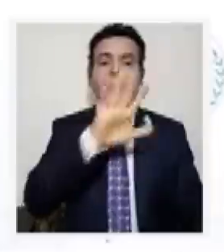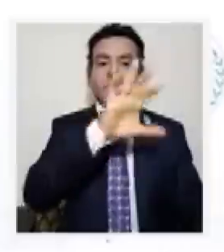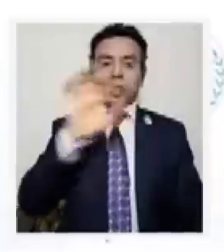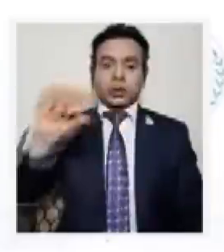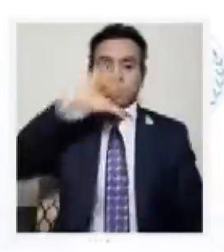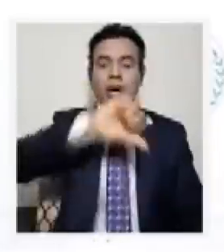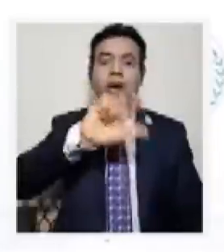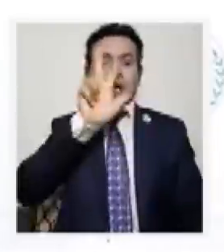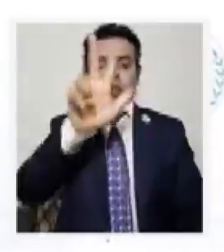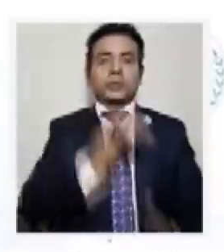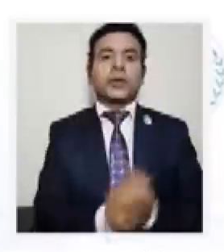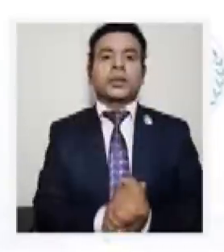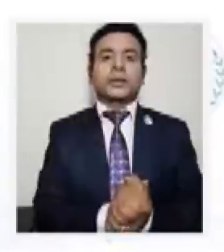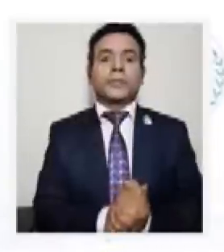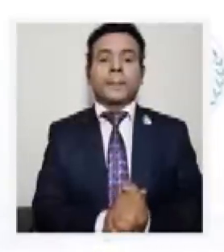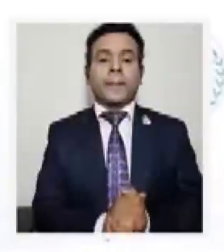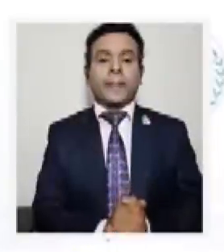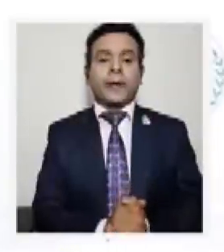293,673 জন। বর্তমানে কোয়ারেন্টাইনে আছেন